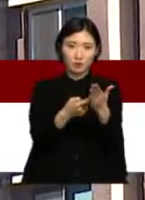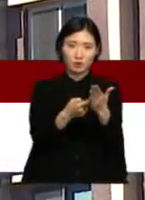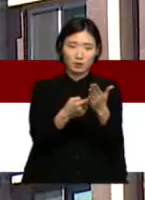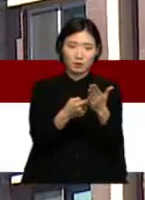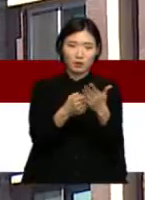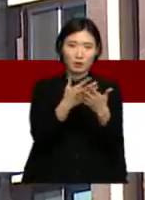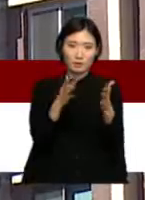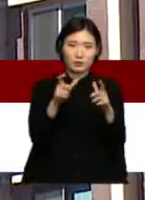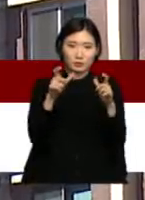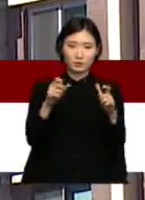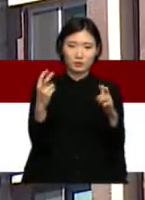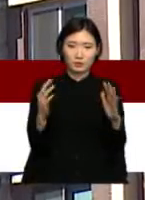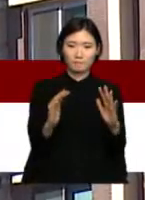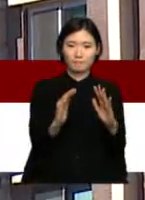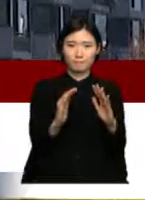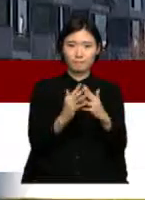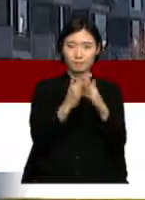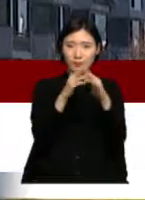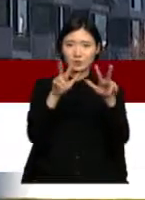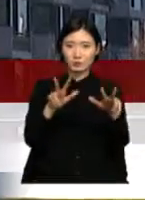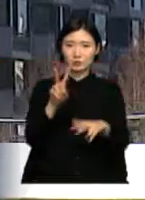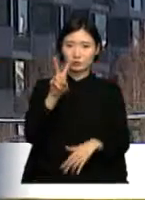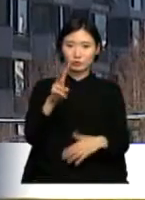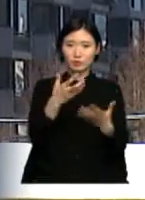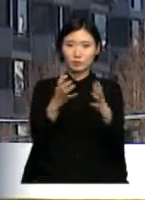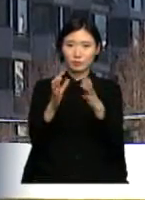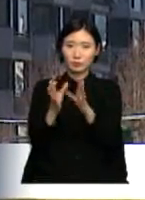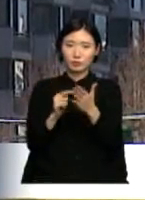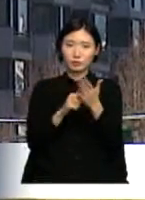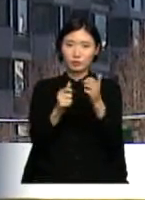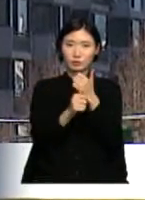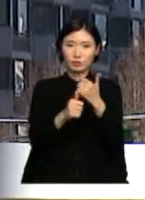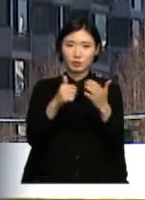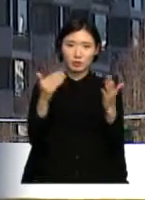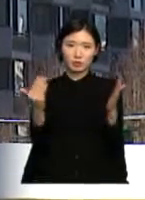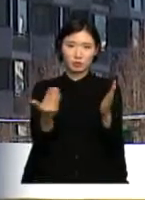압구정 아파트 지구의 재건축은 현재 2개 구역이 추진위 구성을 마쳤습니다.